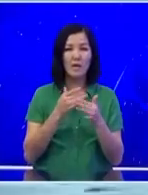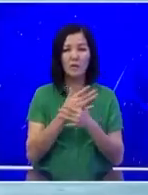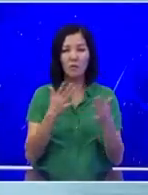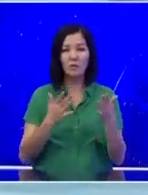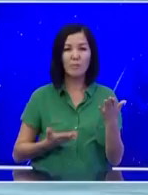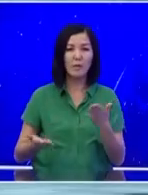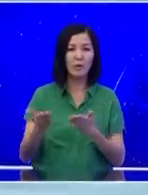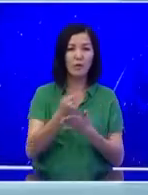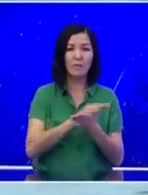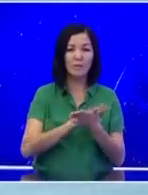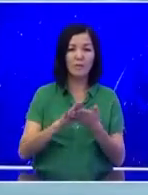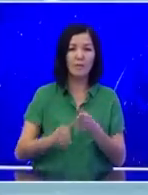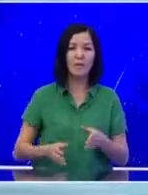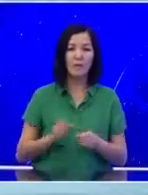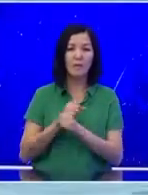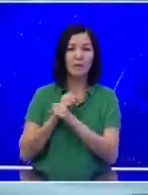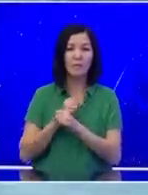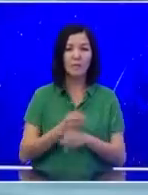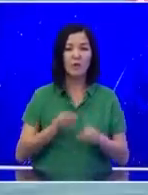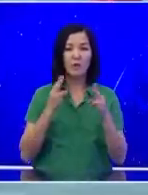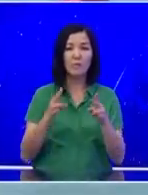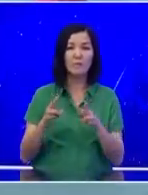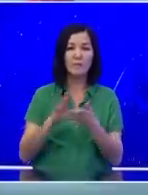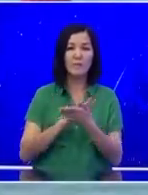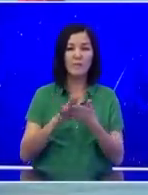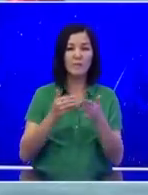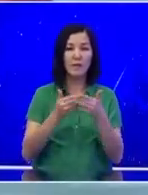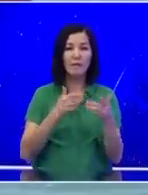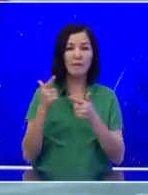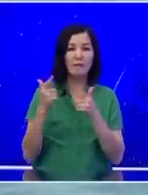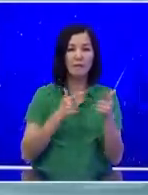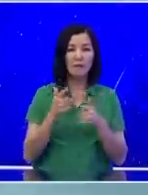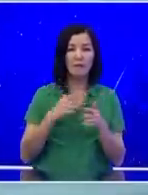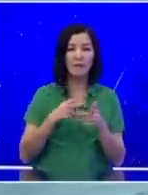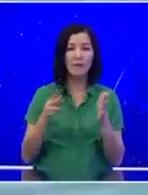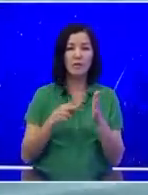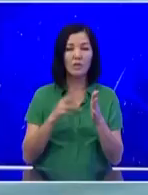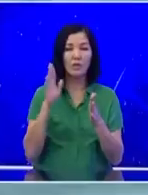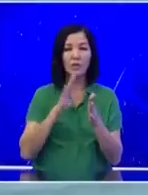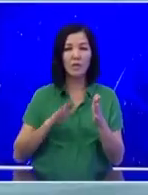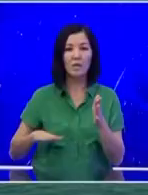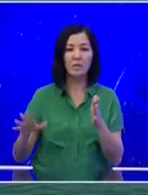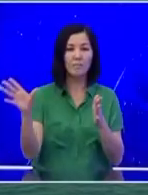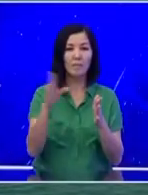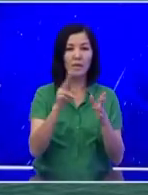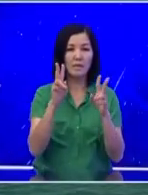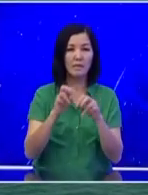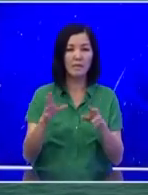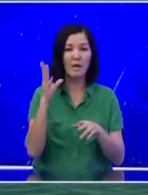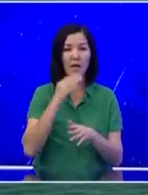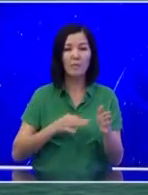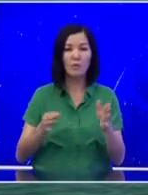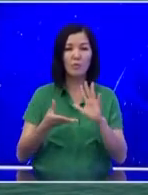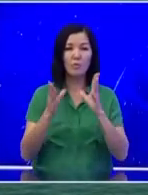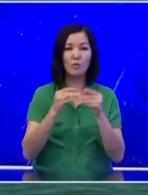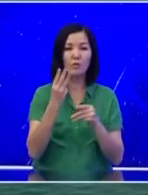жатыр. Демалушылардың қауіпсіздігі үшін жасалып жатқан шаруа. Қазіргі уақытта Қапшағай қалалық 7 жағажайдың барлығы тексерілді. Алматы облысының